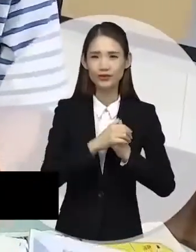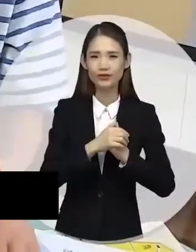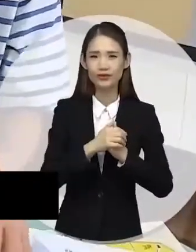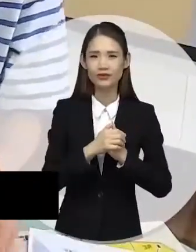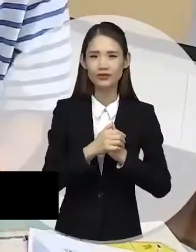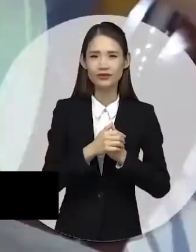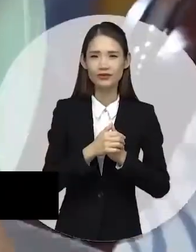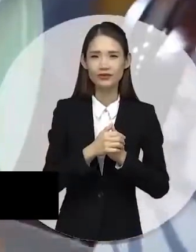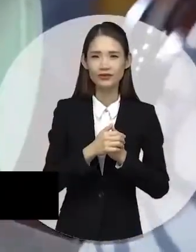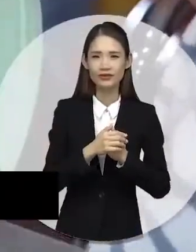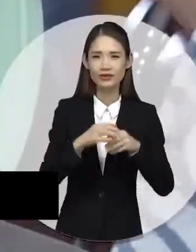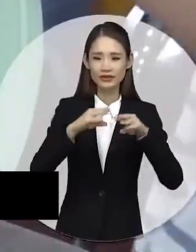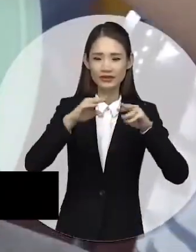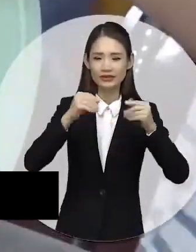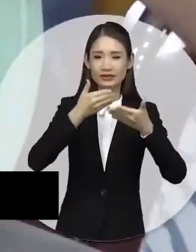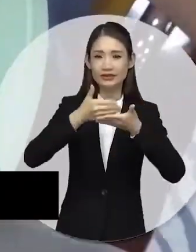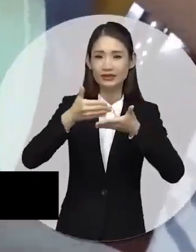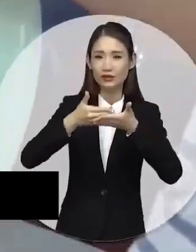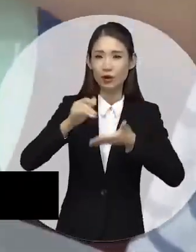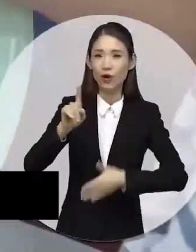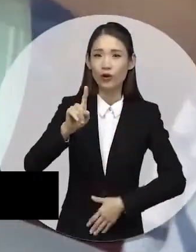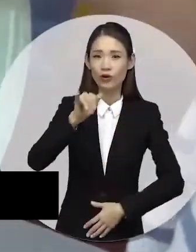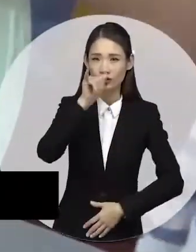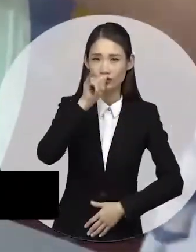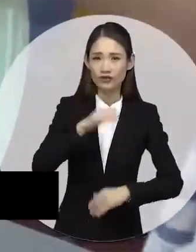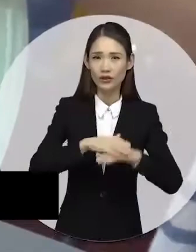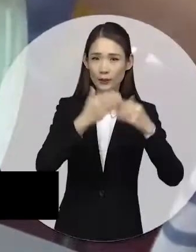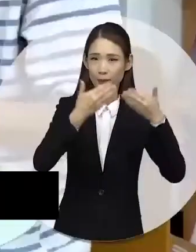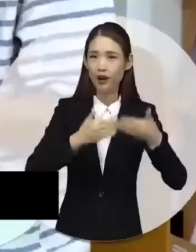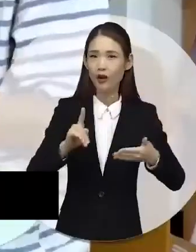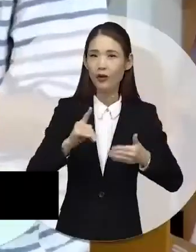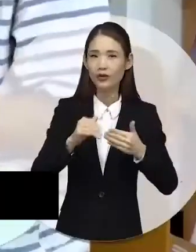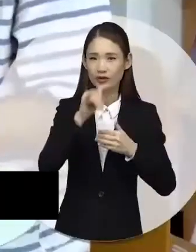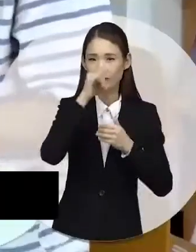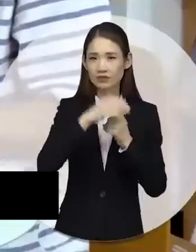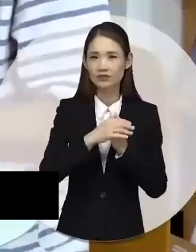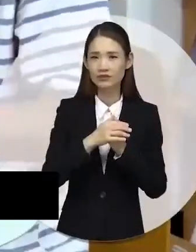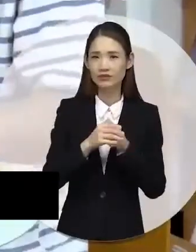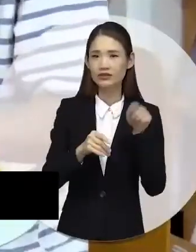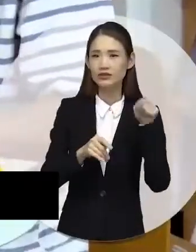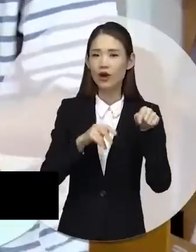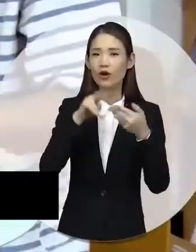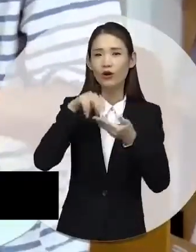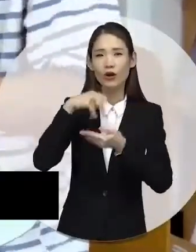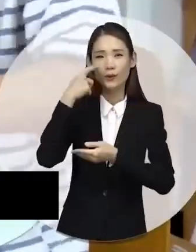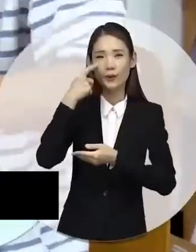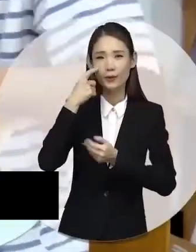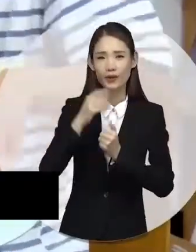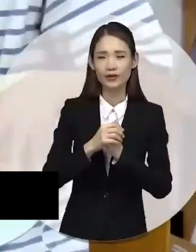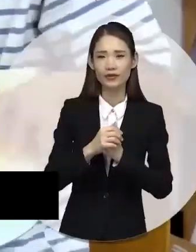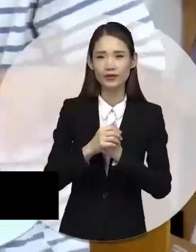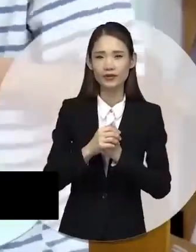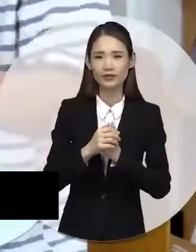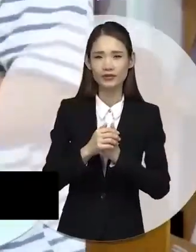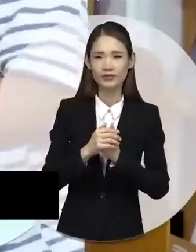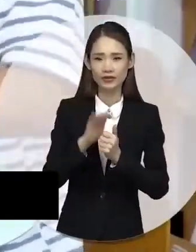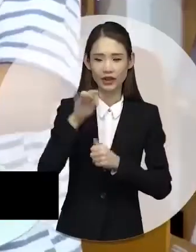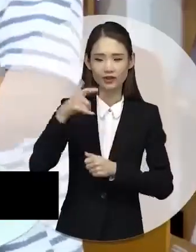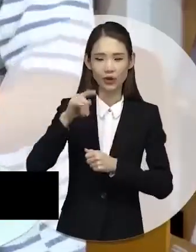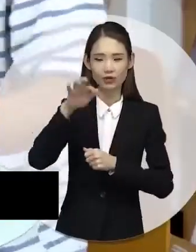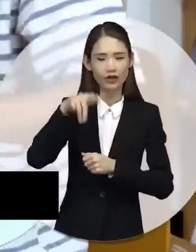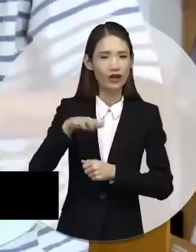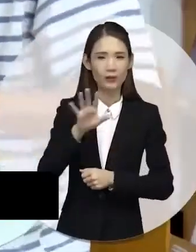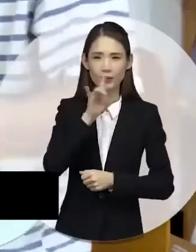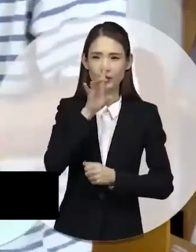자체도 너무 좋고. 지도 어디 있어? 이거 지도 아까 받은 거 지도. 여기 이거 읽어봐. 지도? 이건가? 난 점자를 못